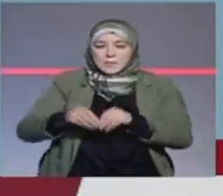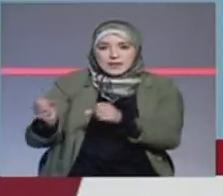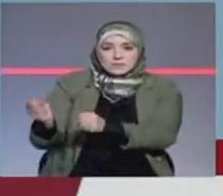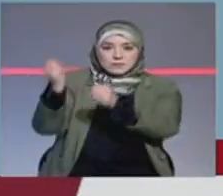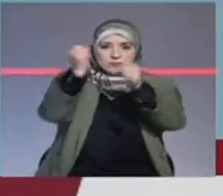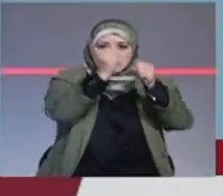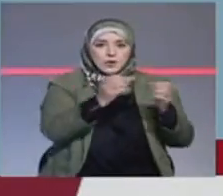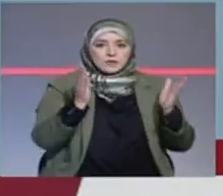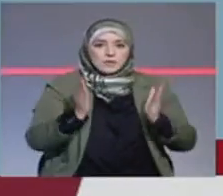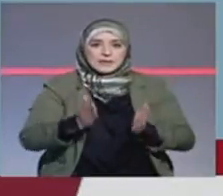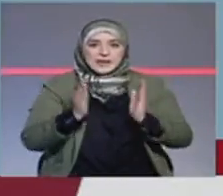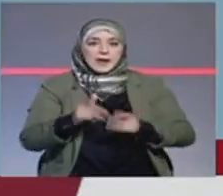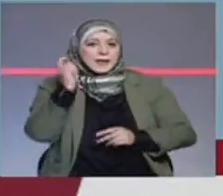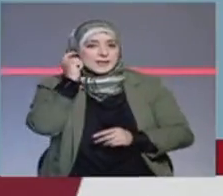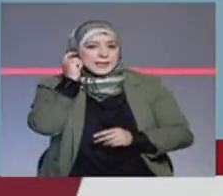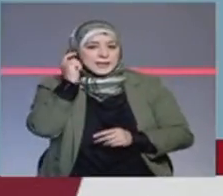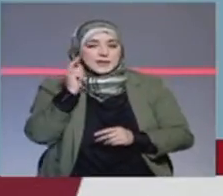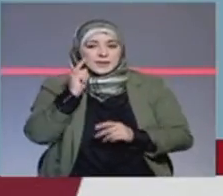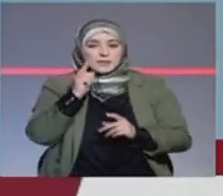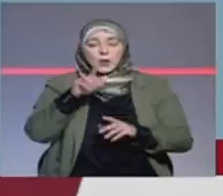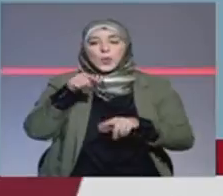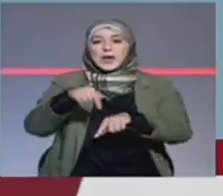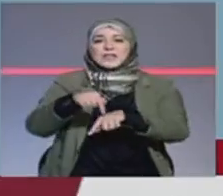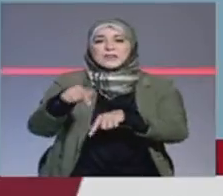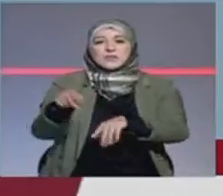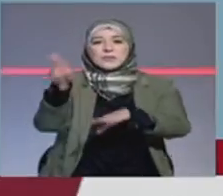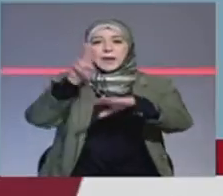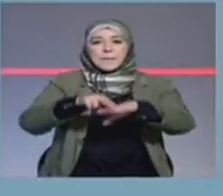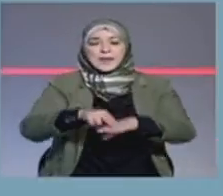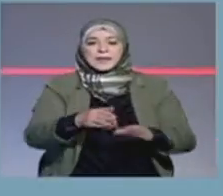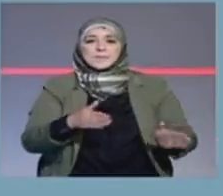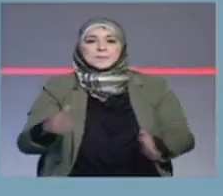نقله إلى المستشفى الجوي بالقصرين أين لفظ أنفاسه الأخيرة.